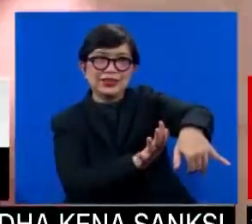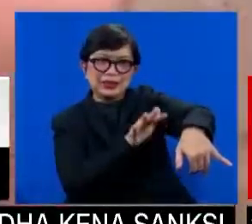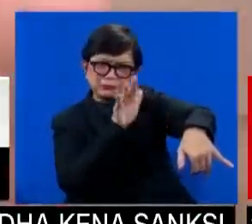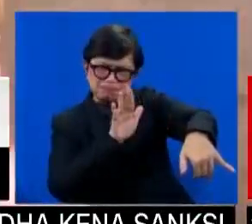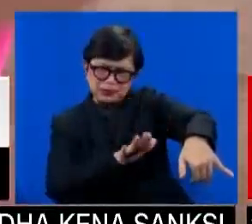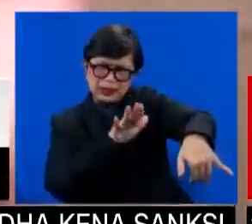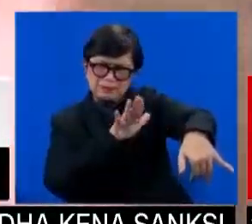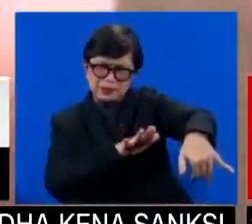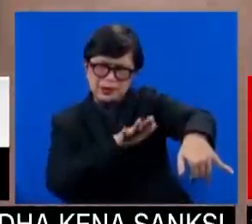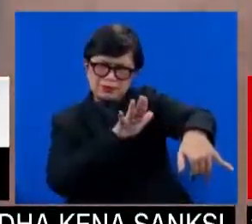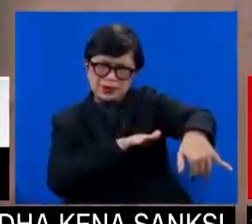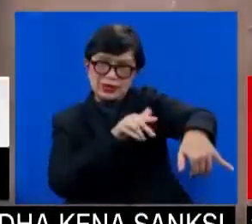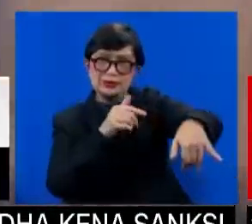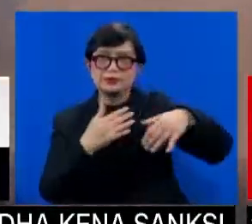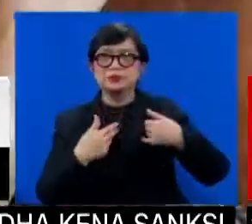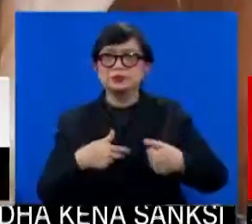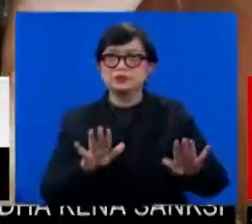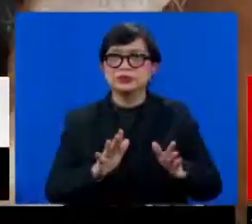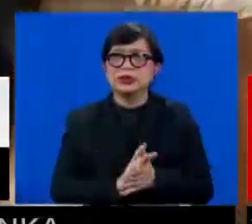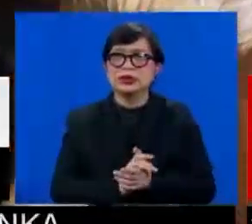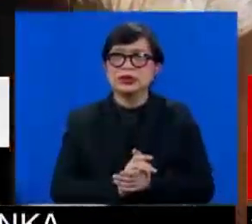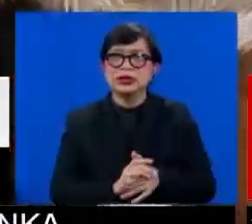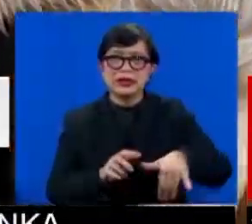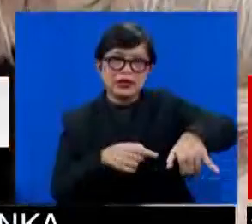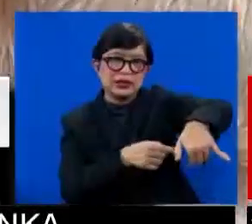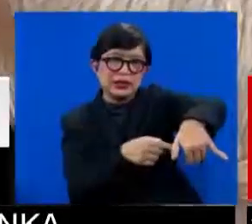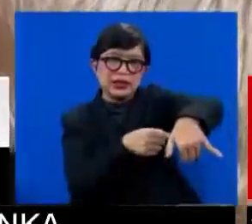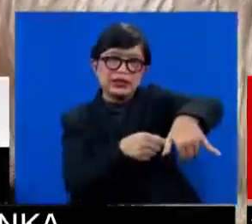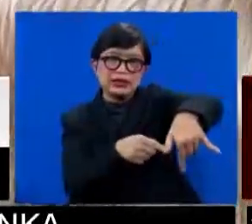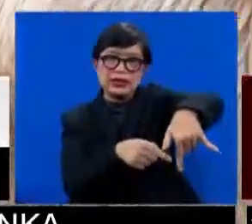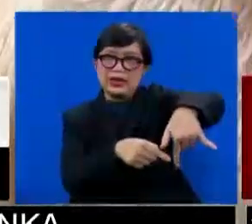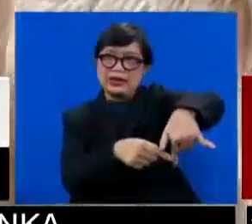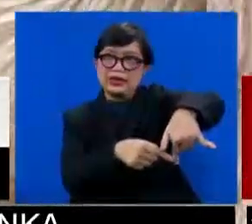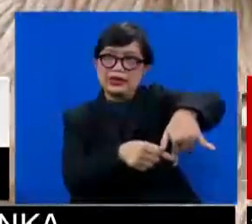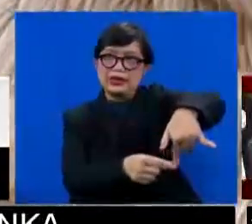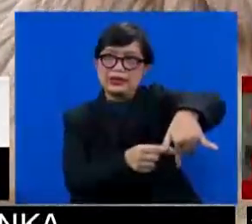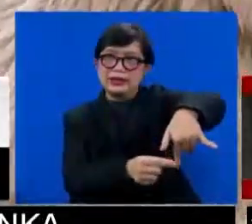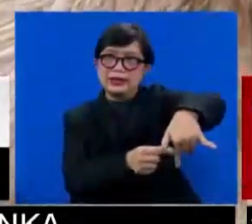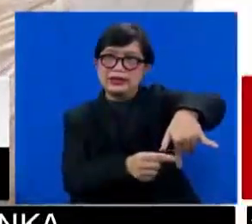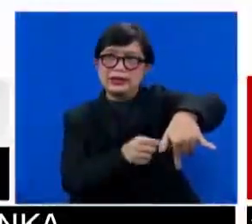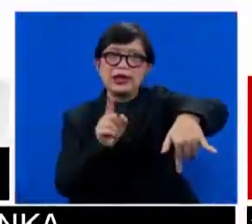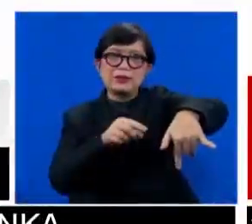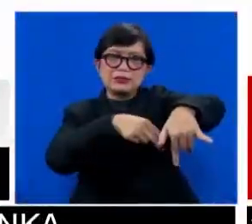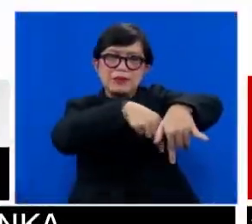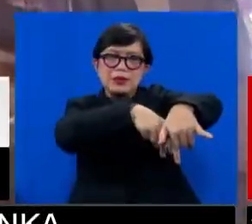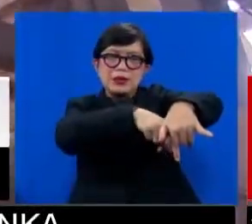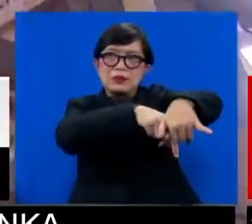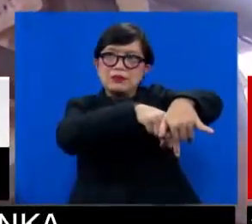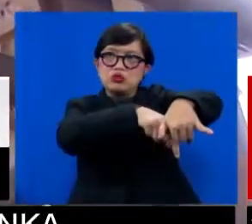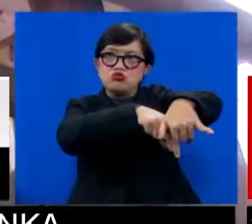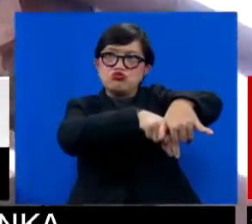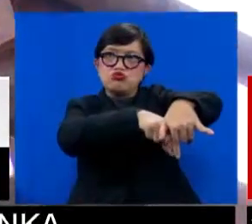Kalem. Nah, jangan sampai terlewat bagian kaki yang kerap terkontaminasi air seninya sendiri.